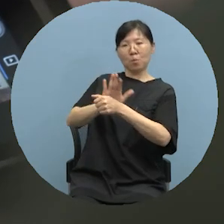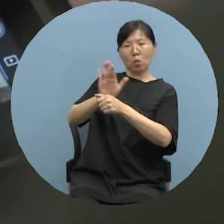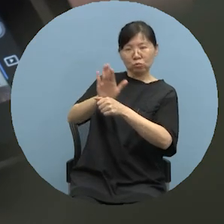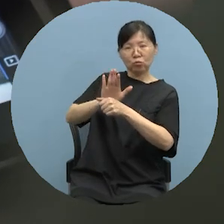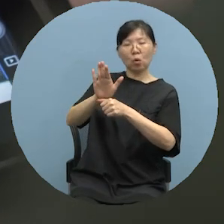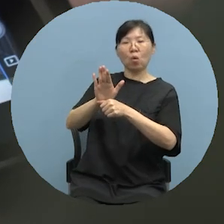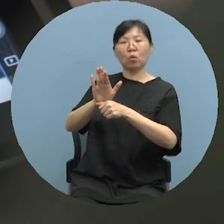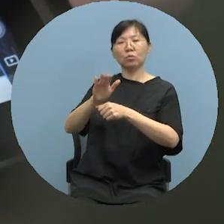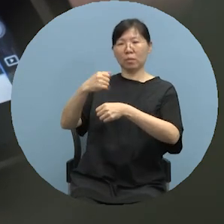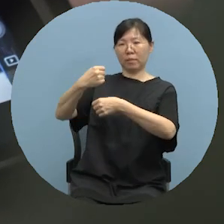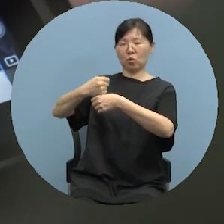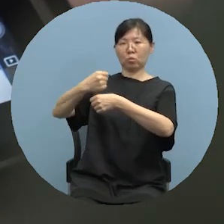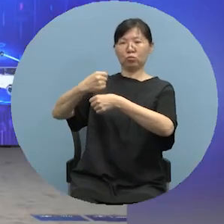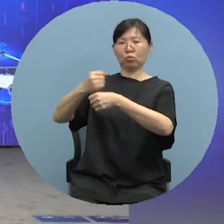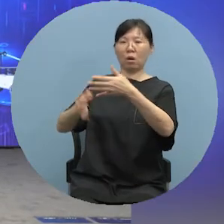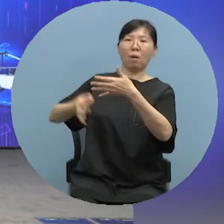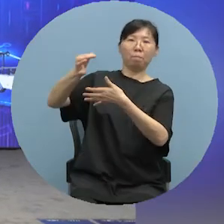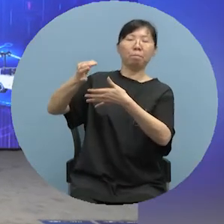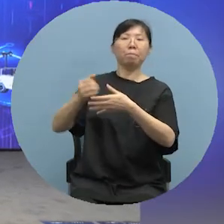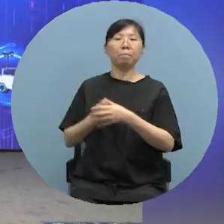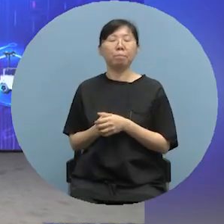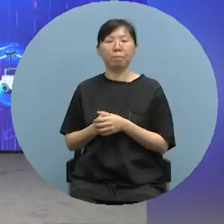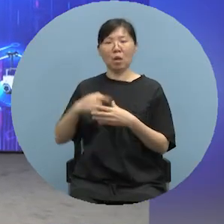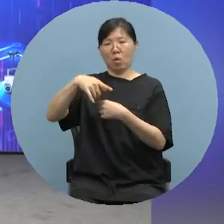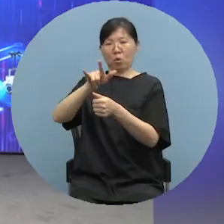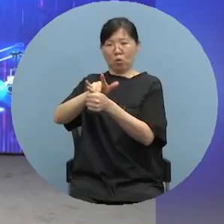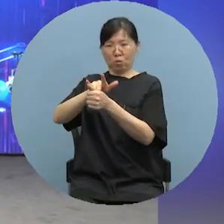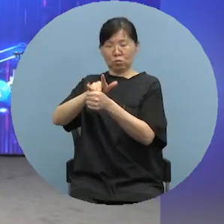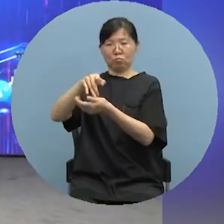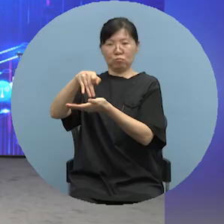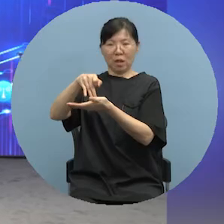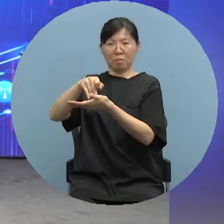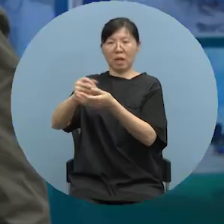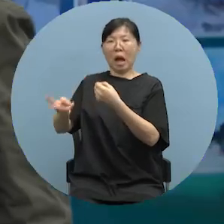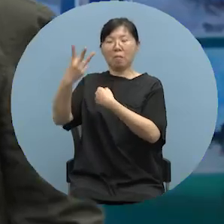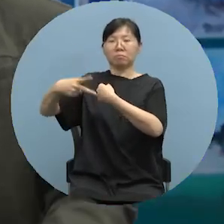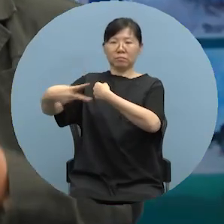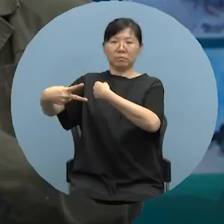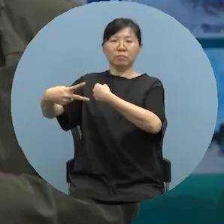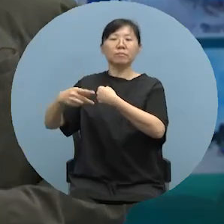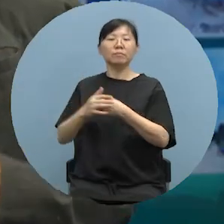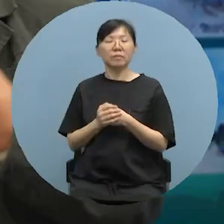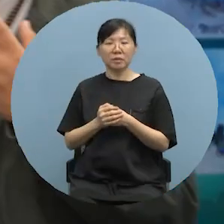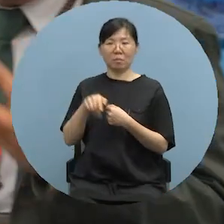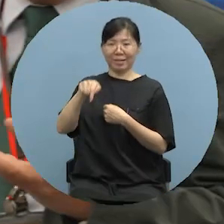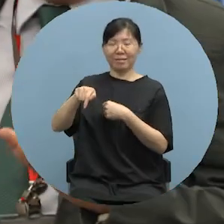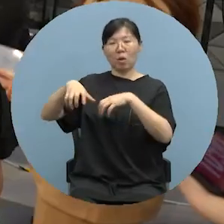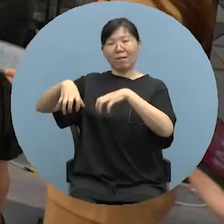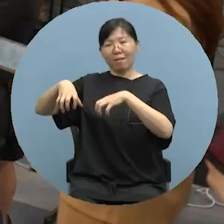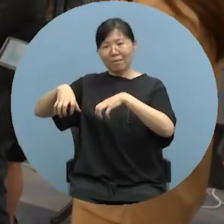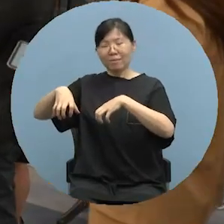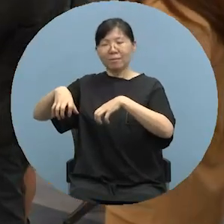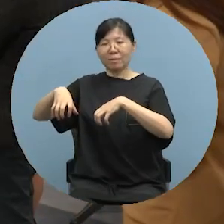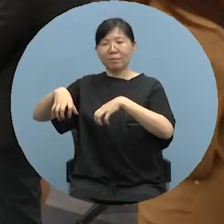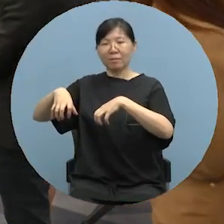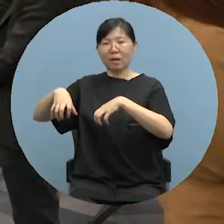服务和工作效率。环保署参加比赛获得二奖，用于调查空气滋扰的机械狗概